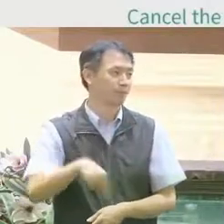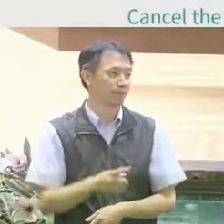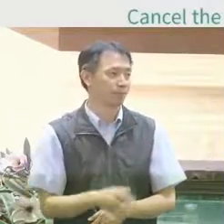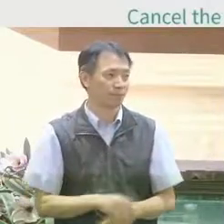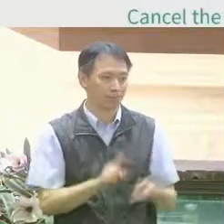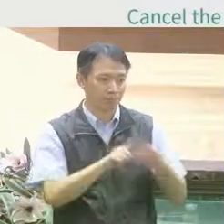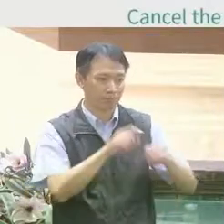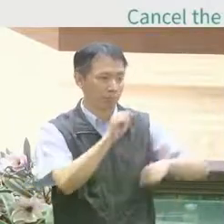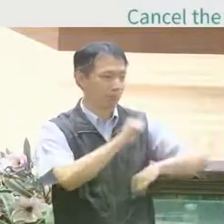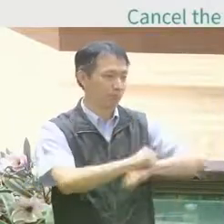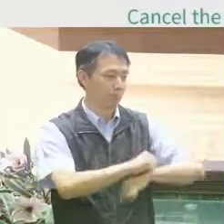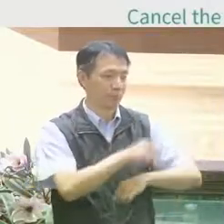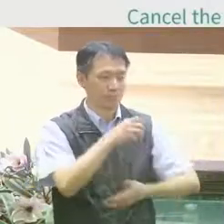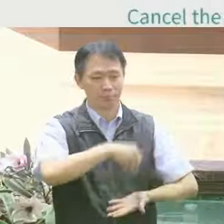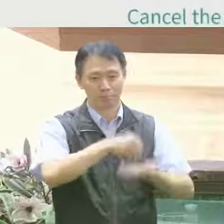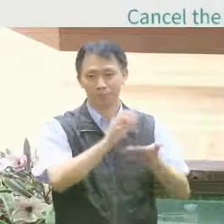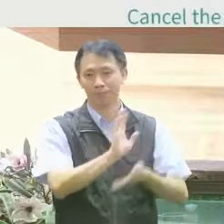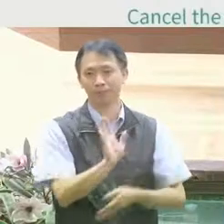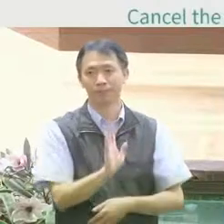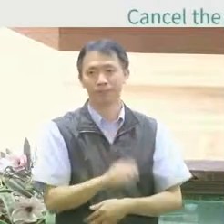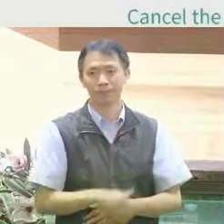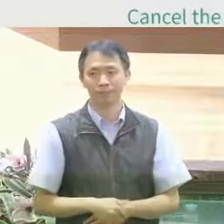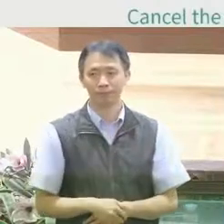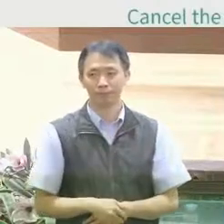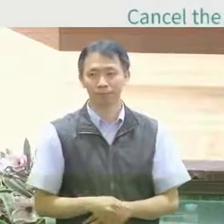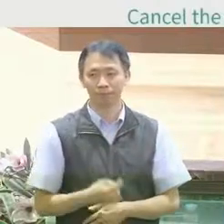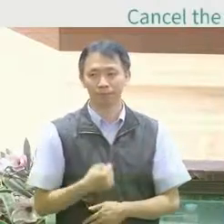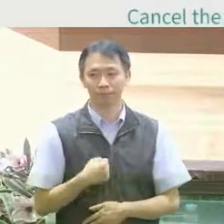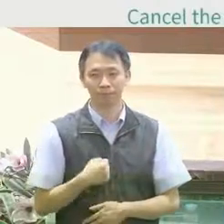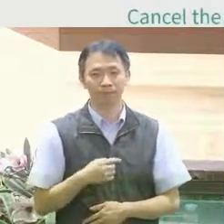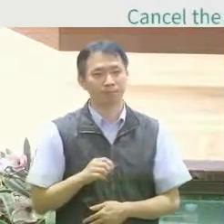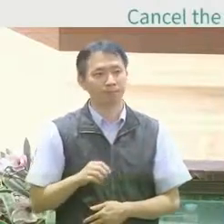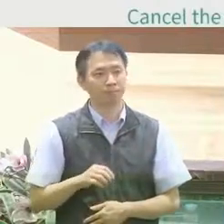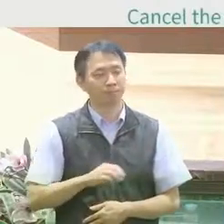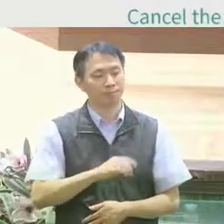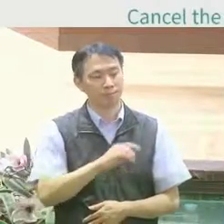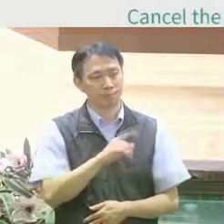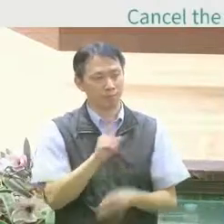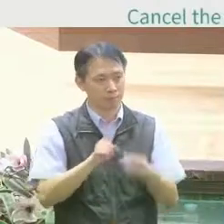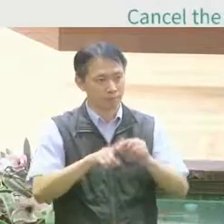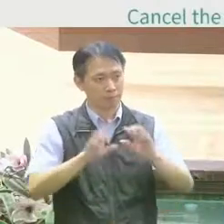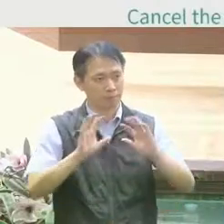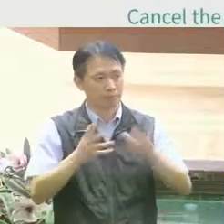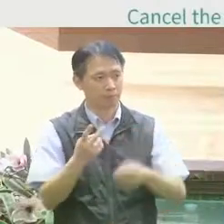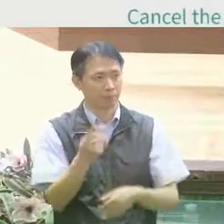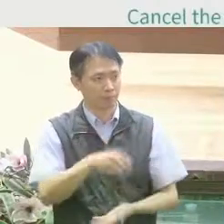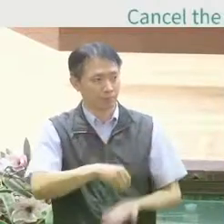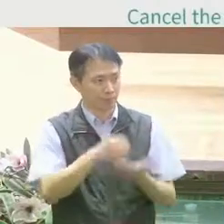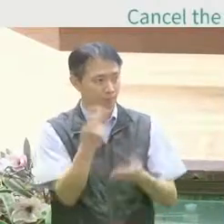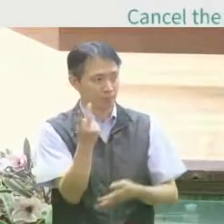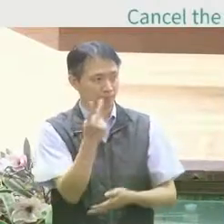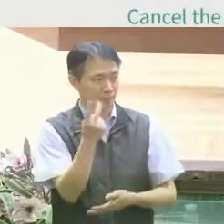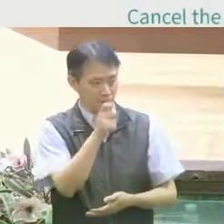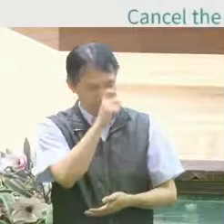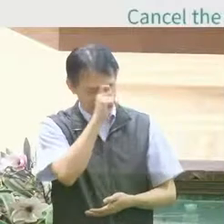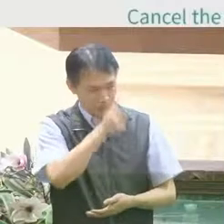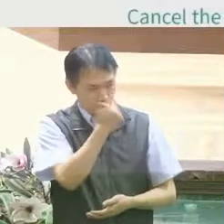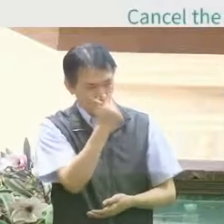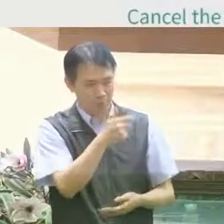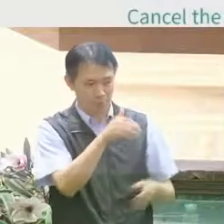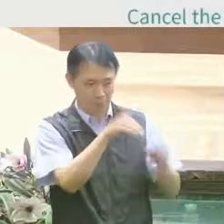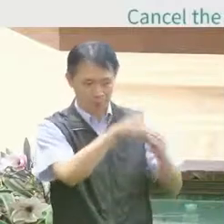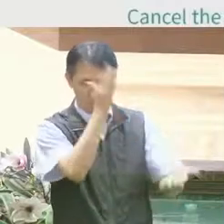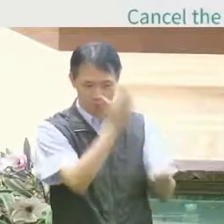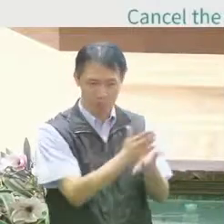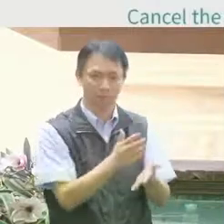办方很不想再提这件事情。但我可以总结说，中国提出两大诉求，要马上停止投票，